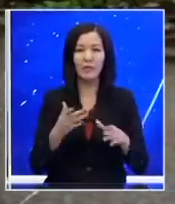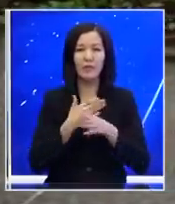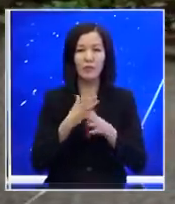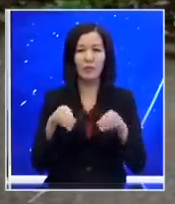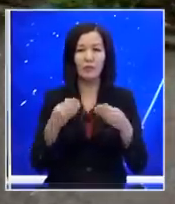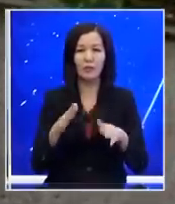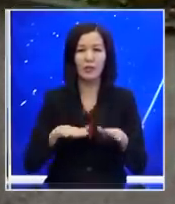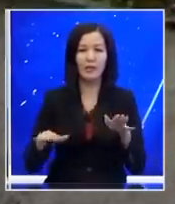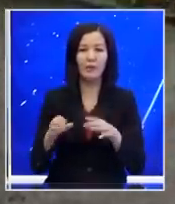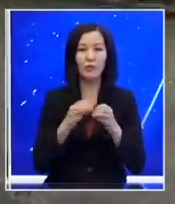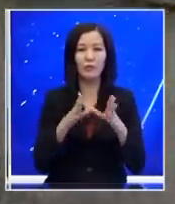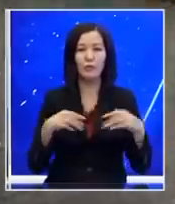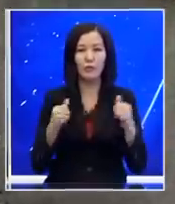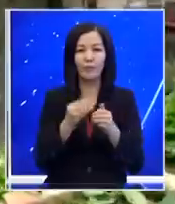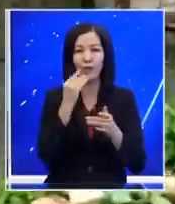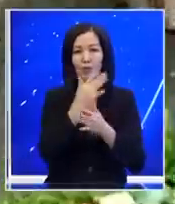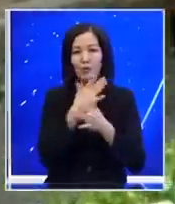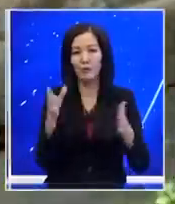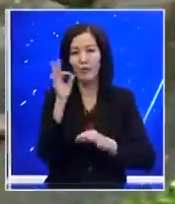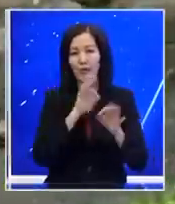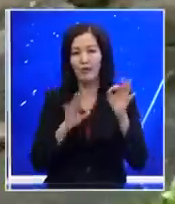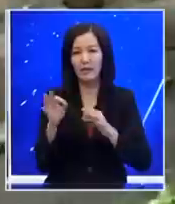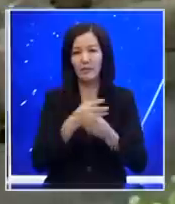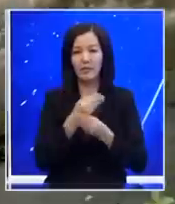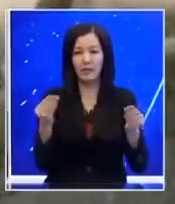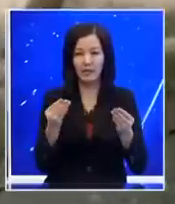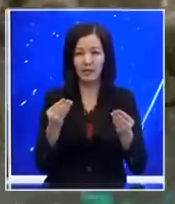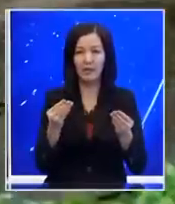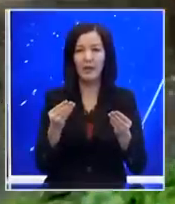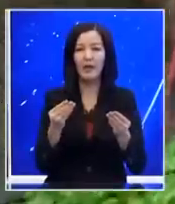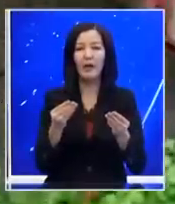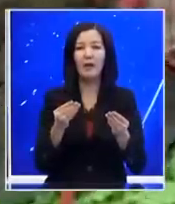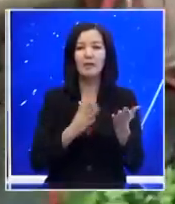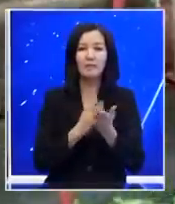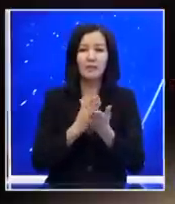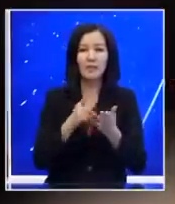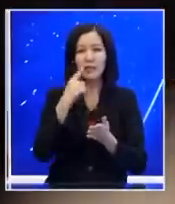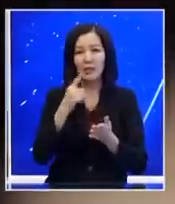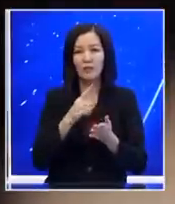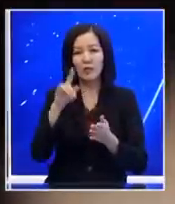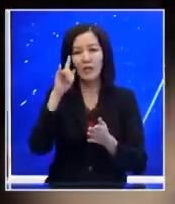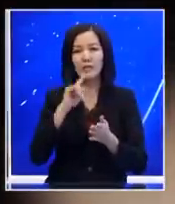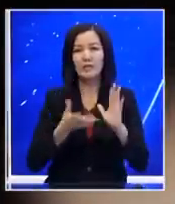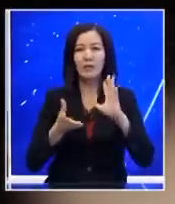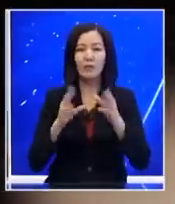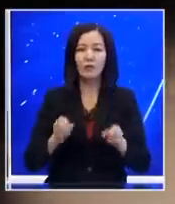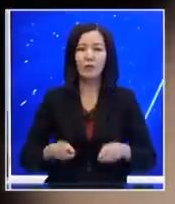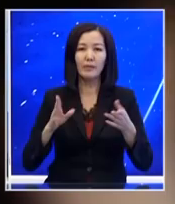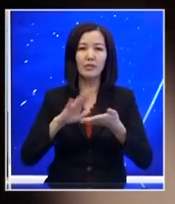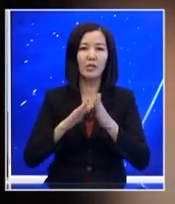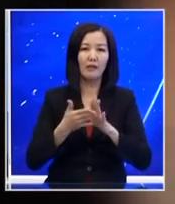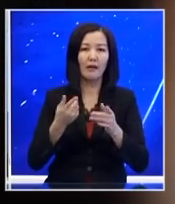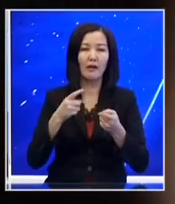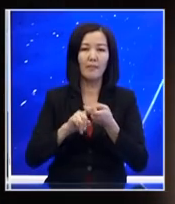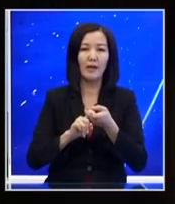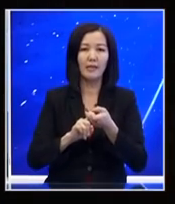материалдық көмек көрсетті. Аймақтағы 15 отбасына азық-түлікпен дәрі-дәрмек таратты. Мамандардың айтуынша, бұл еліміздегі төтенше